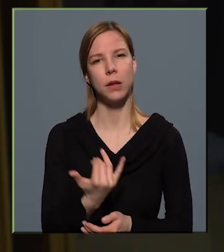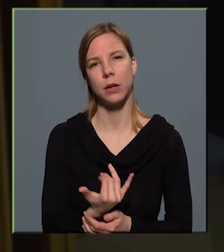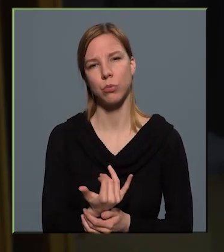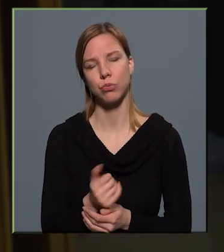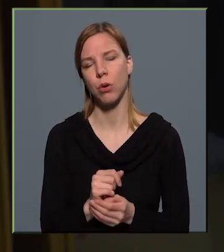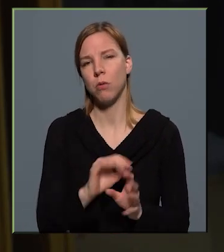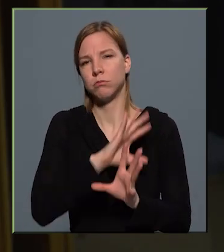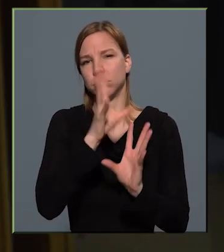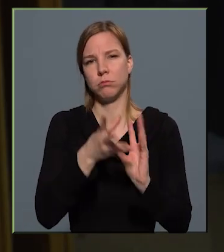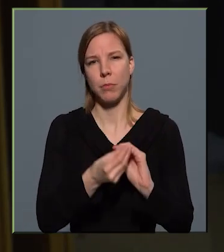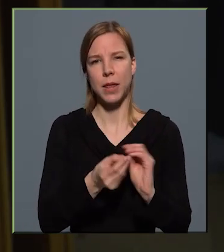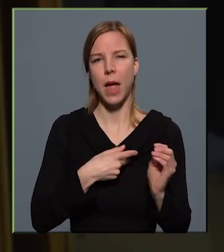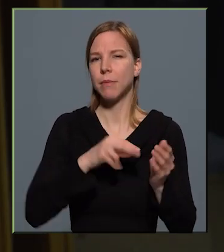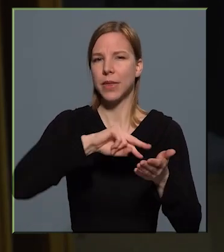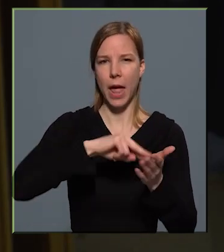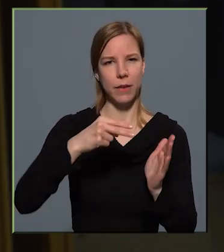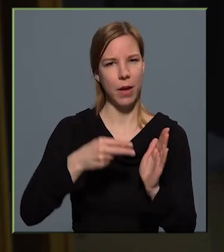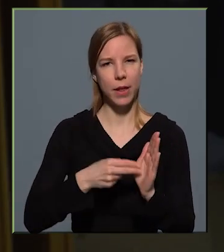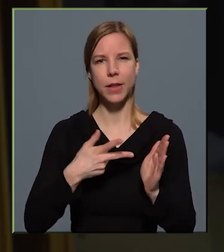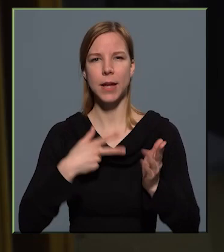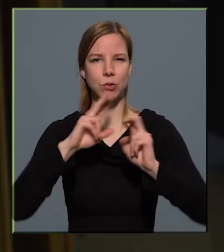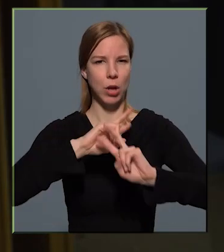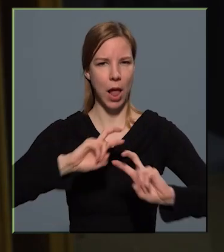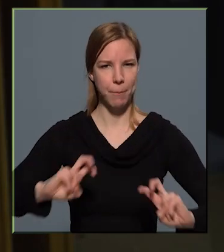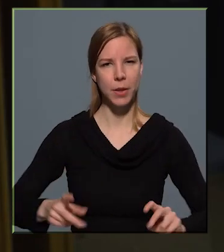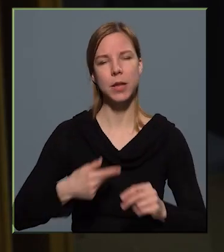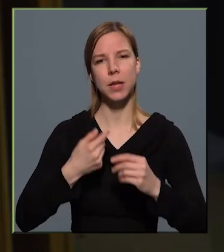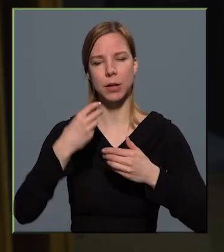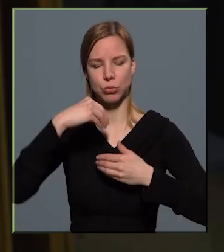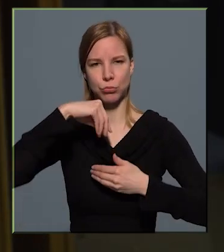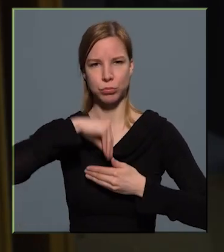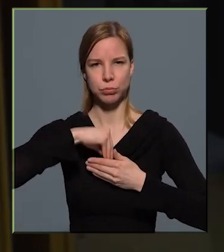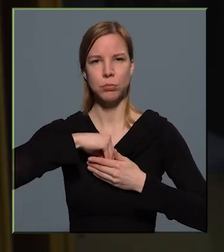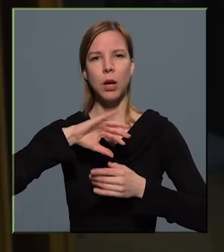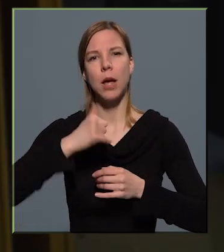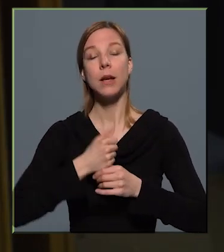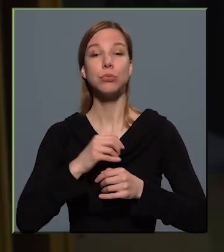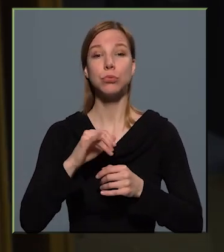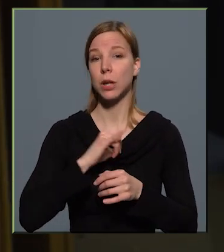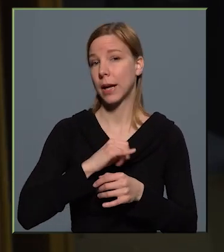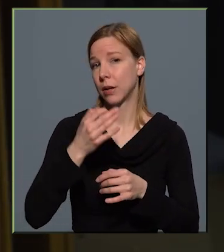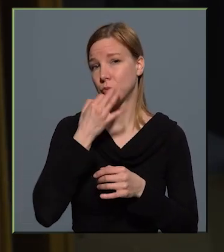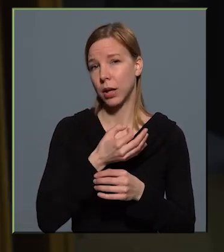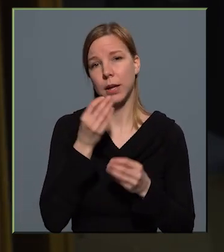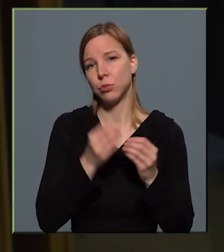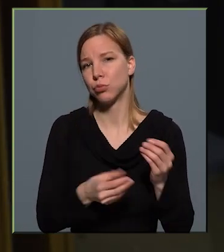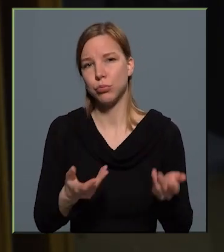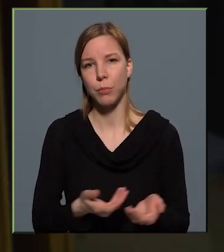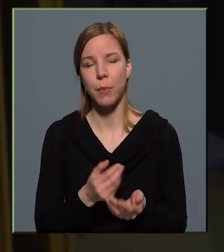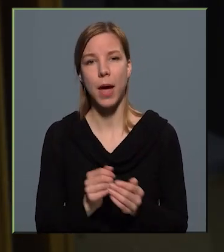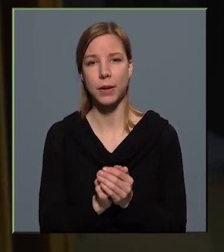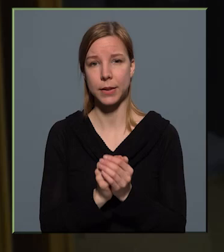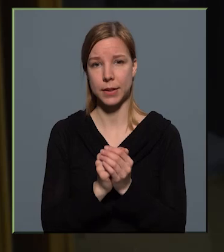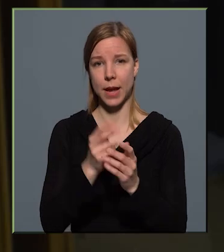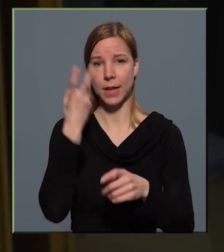és mindenben, tervezéssel, analizálással, de ugyanakkor érdekes a kérdés, mert hiszem, hogy